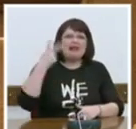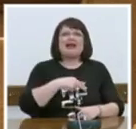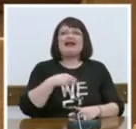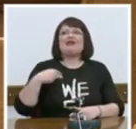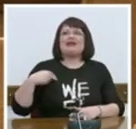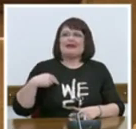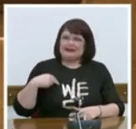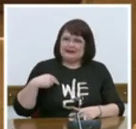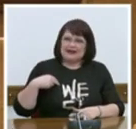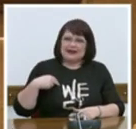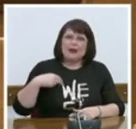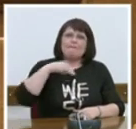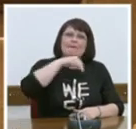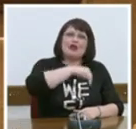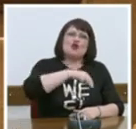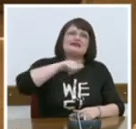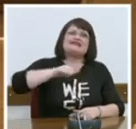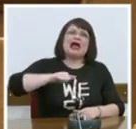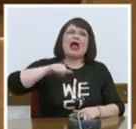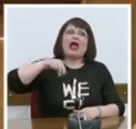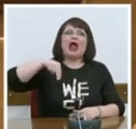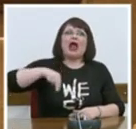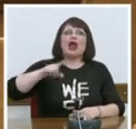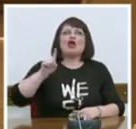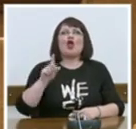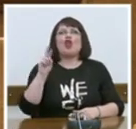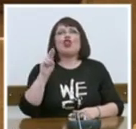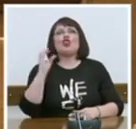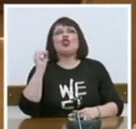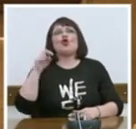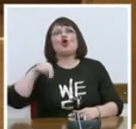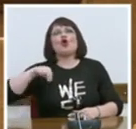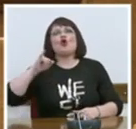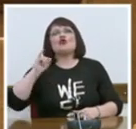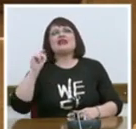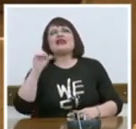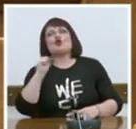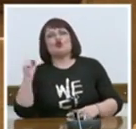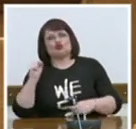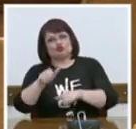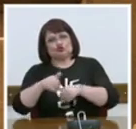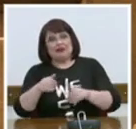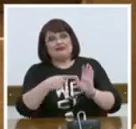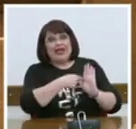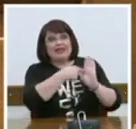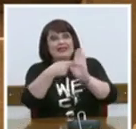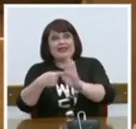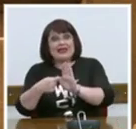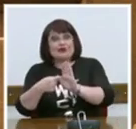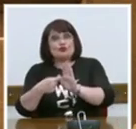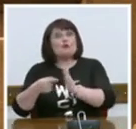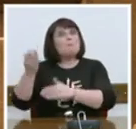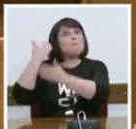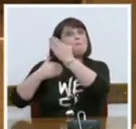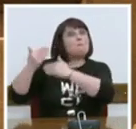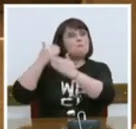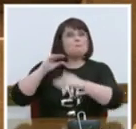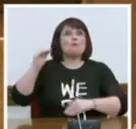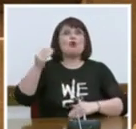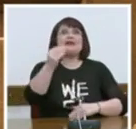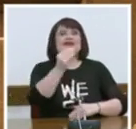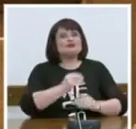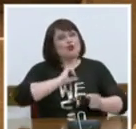αρχαιολογίας Μανώλη Ανδρώνικου. Κείμενα που ακριβώς παρουσιάζουν στα Ελληνόπουλα τον πολιτισμό των προγόνων τους και τους αγώνες του